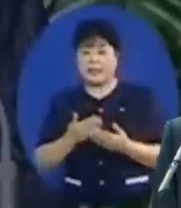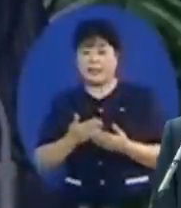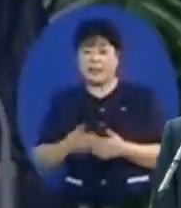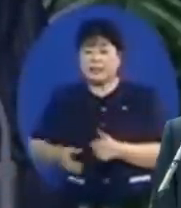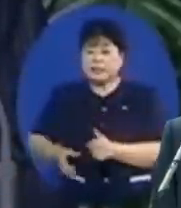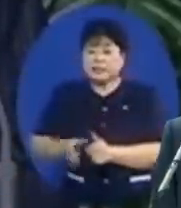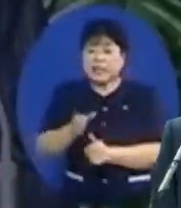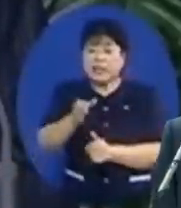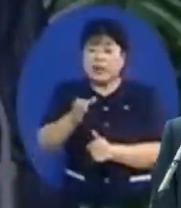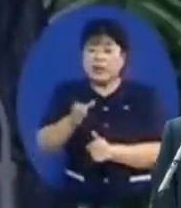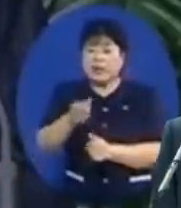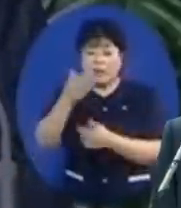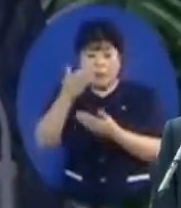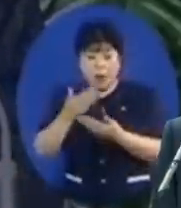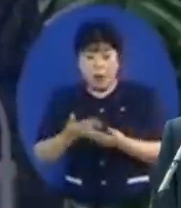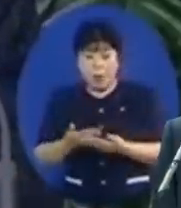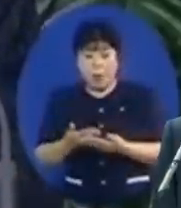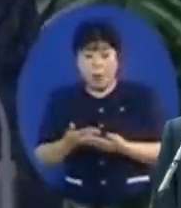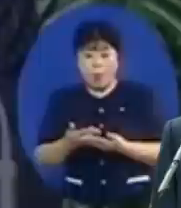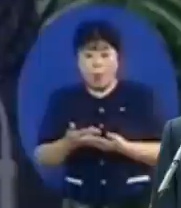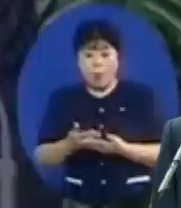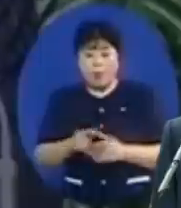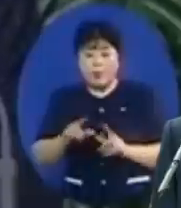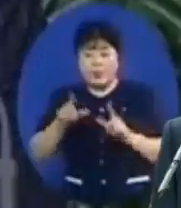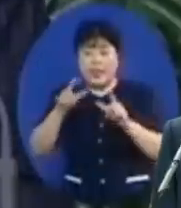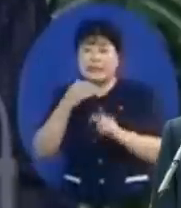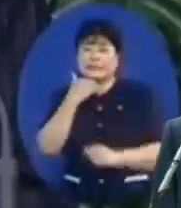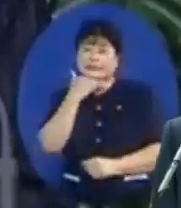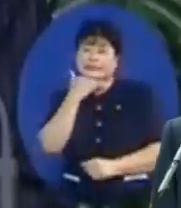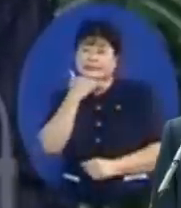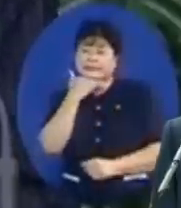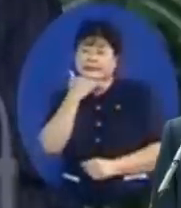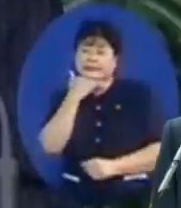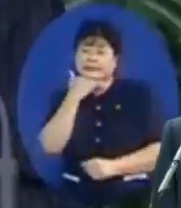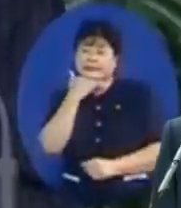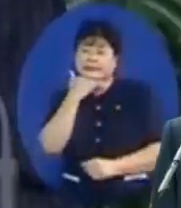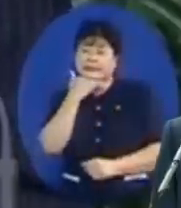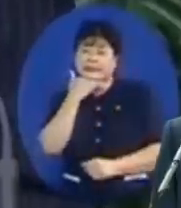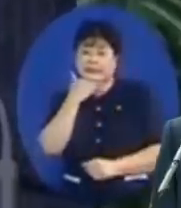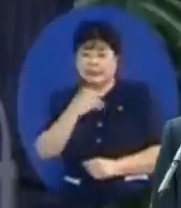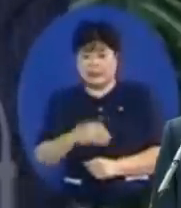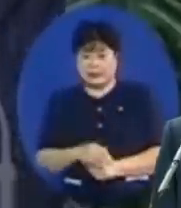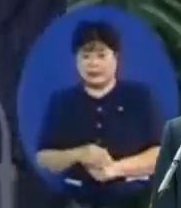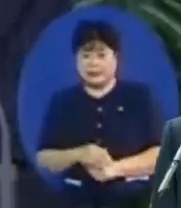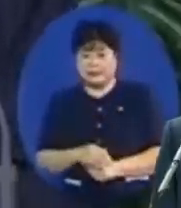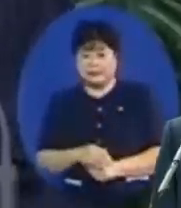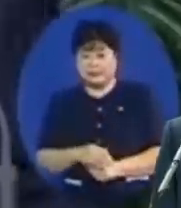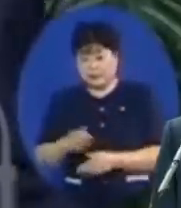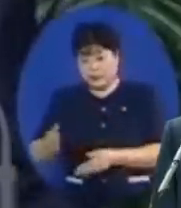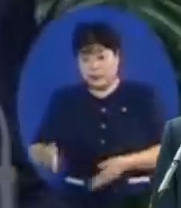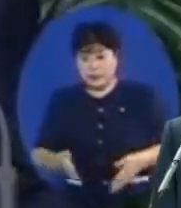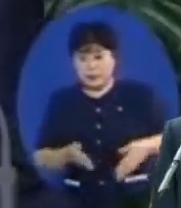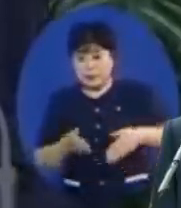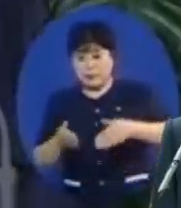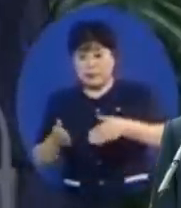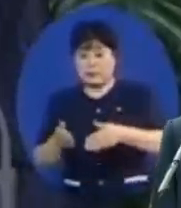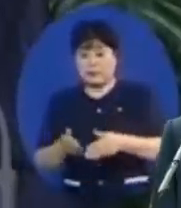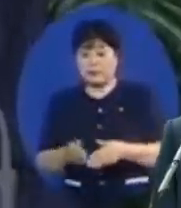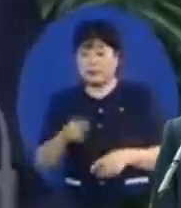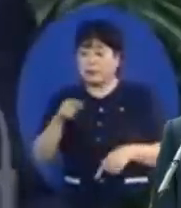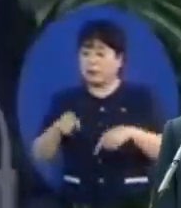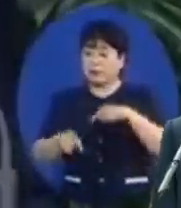사형 선고를 받고 그 날짜를 기다리고 있는데 얼마 전에 이 사람이 길거리에